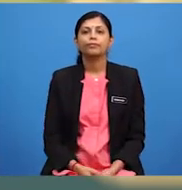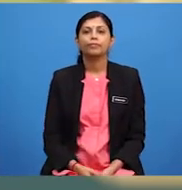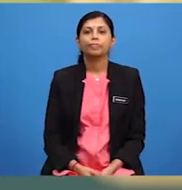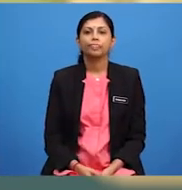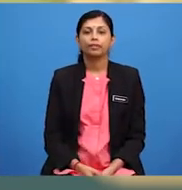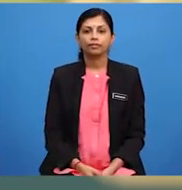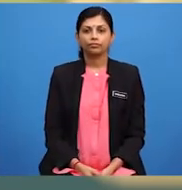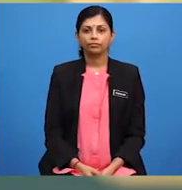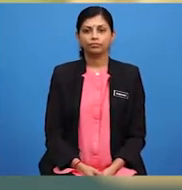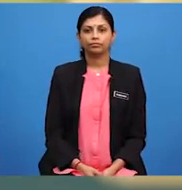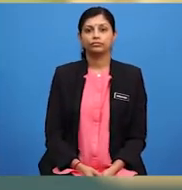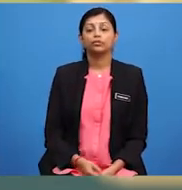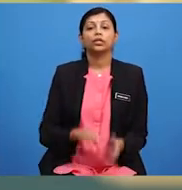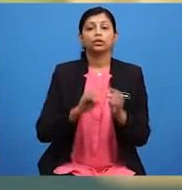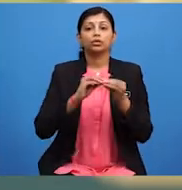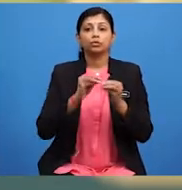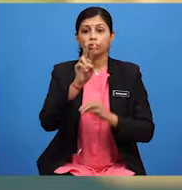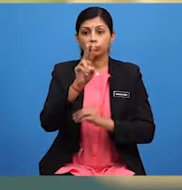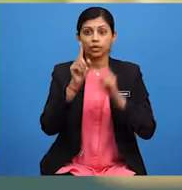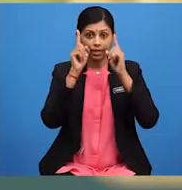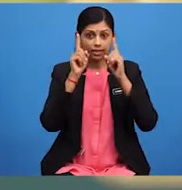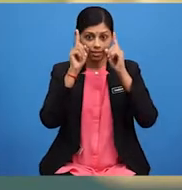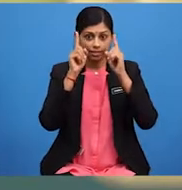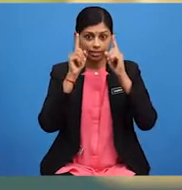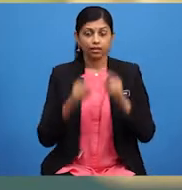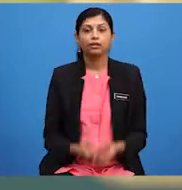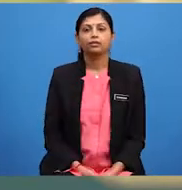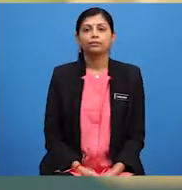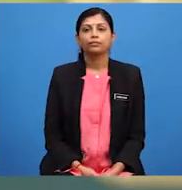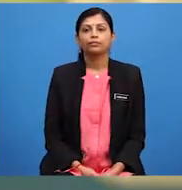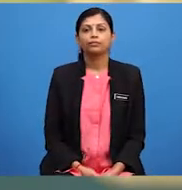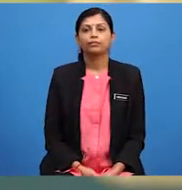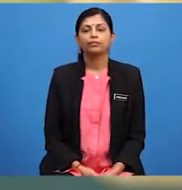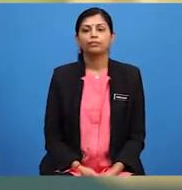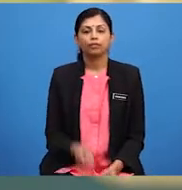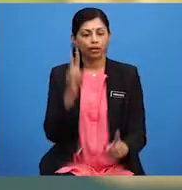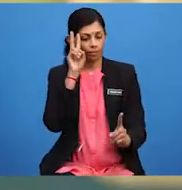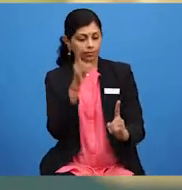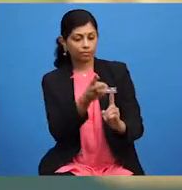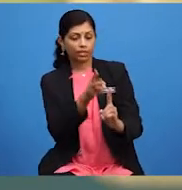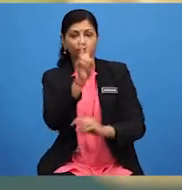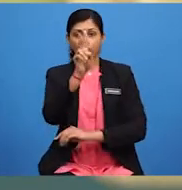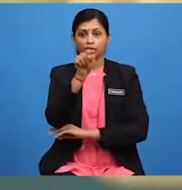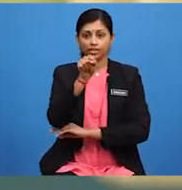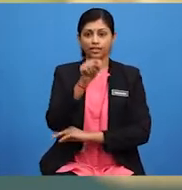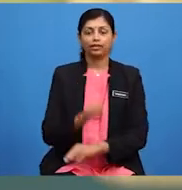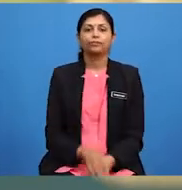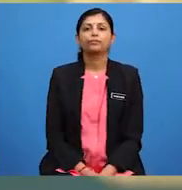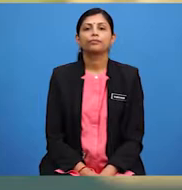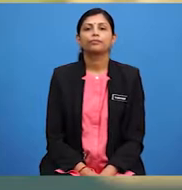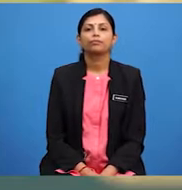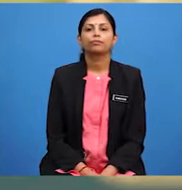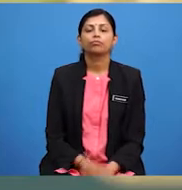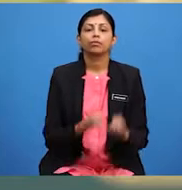Lakaran bermaklumat yang kedua ini pula adalah lakaran perspektif dua titik. Lakaran